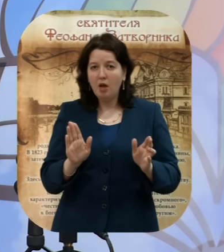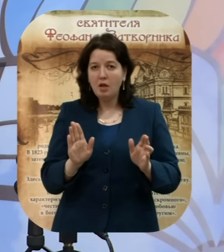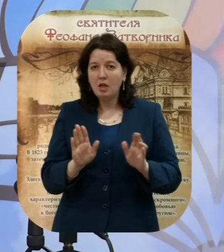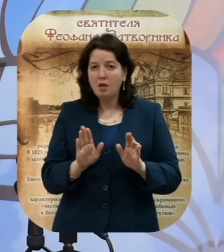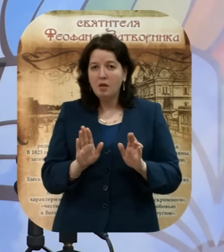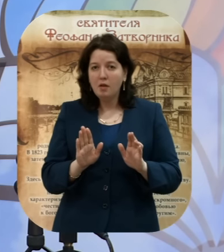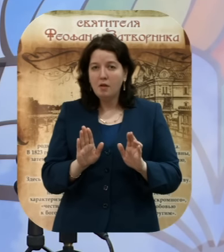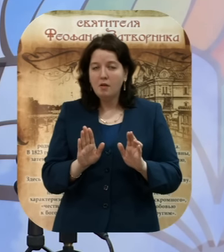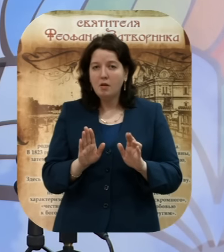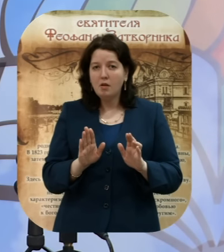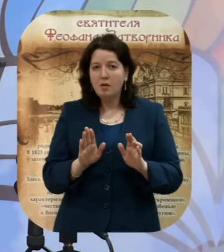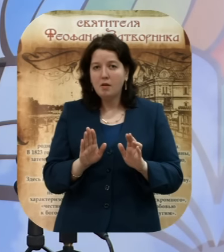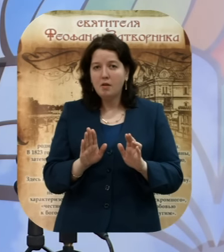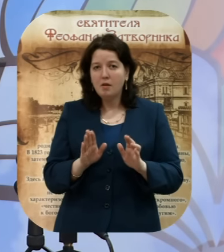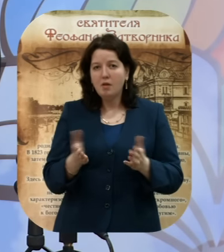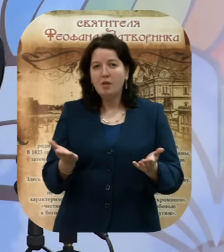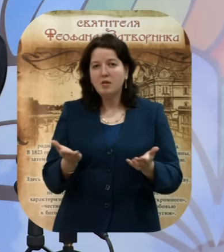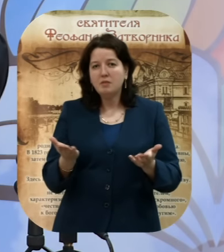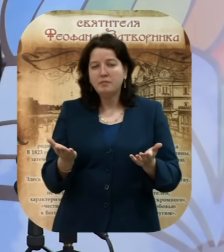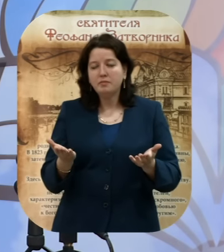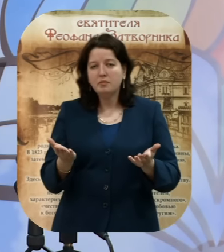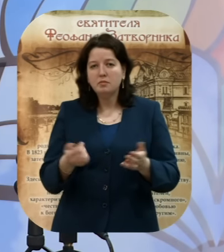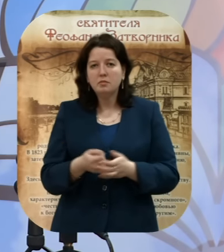да какая